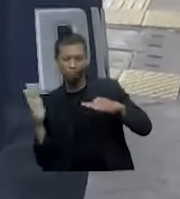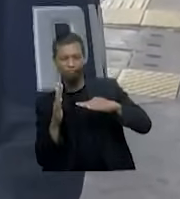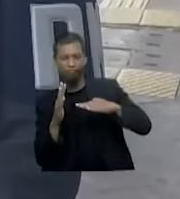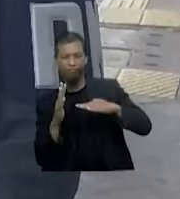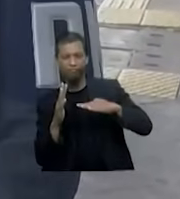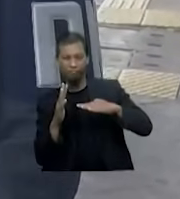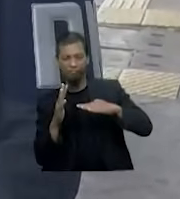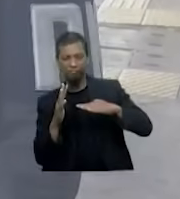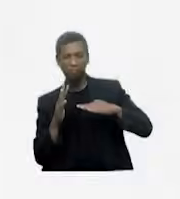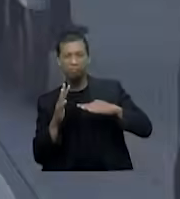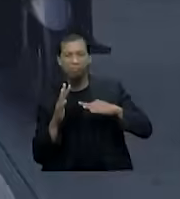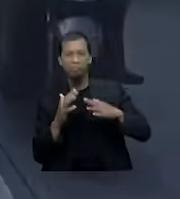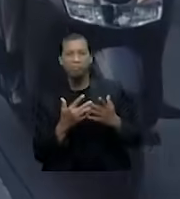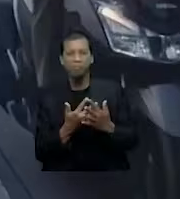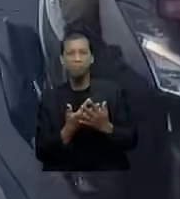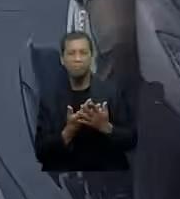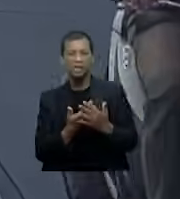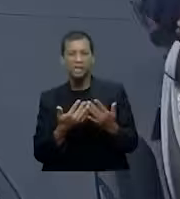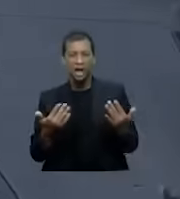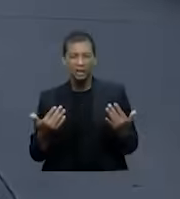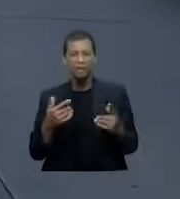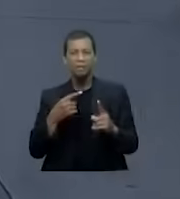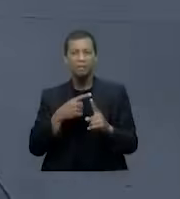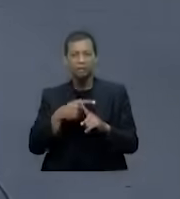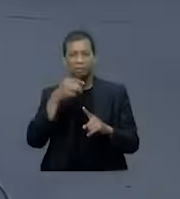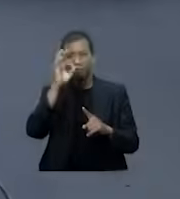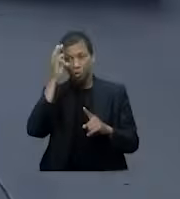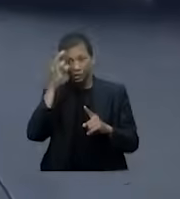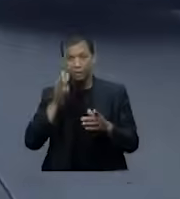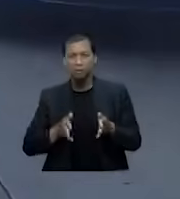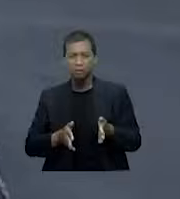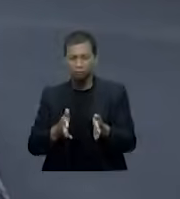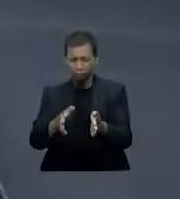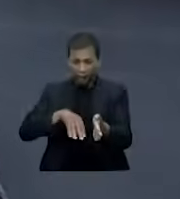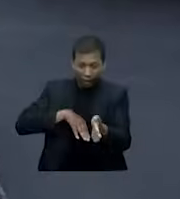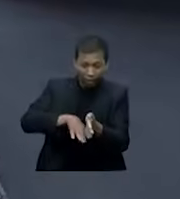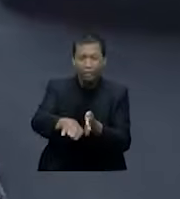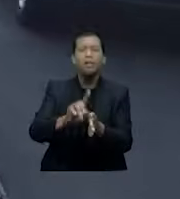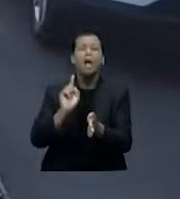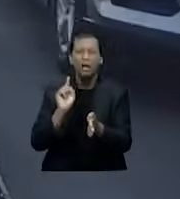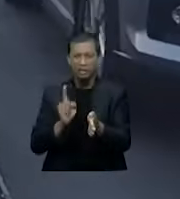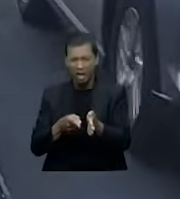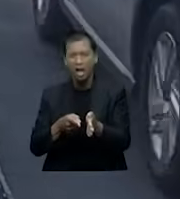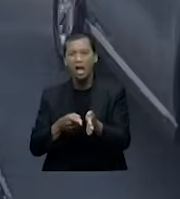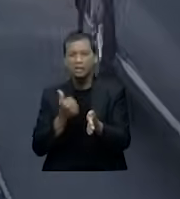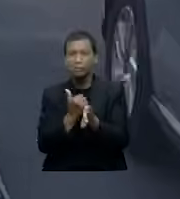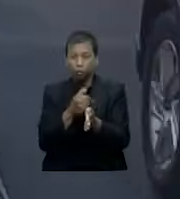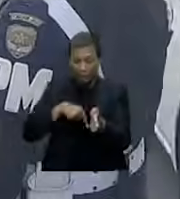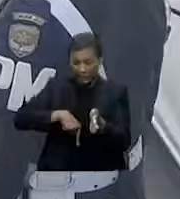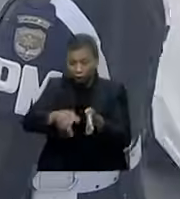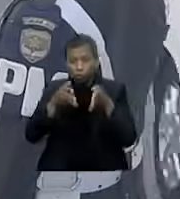masyarakat yang memasuki jalur busway. Jalur busway seharusnya steril dari kendaraan termasuk kendaraan dinas TNI Polri dan